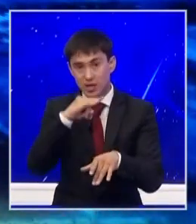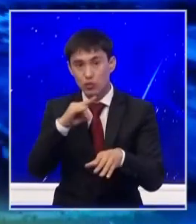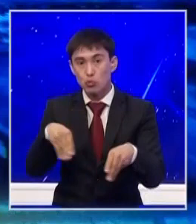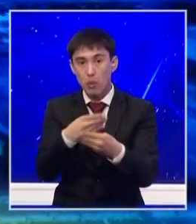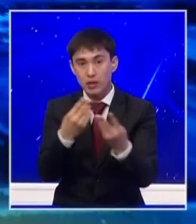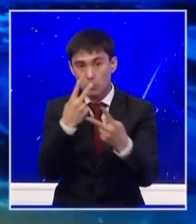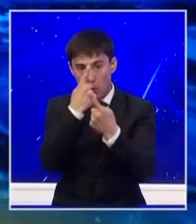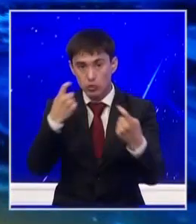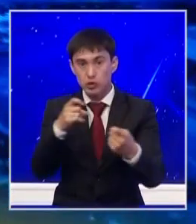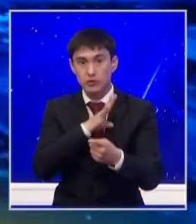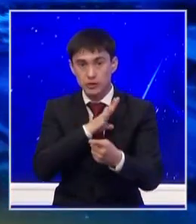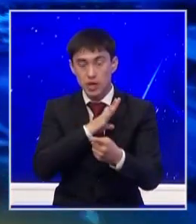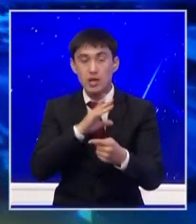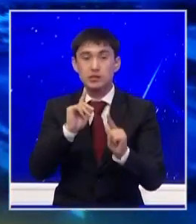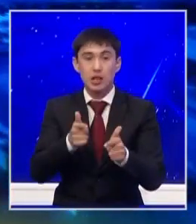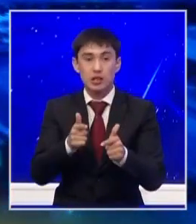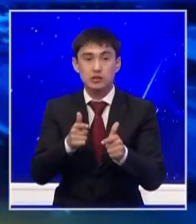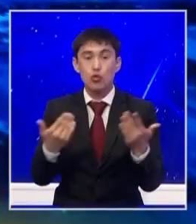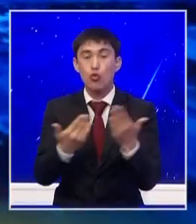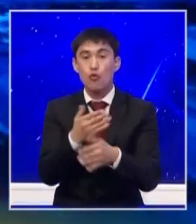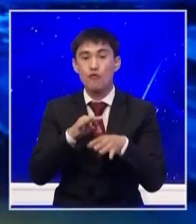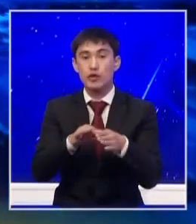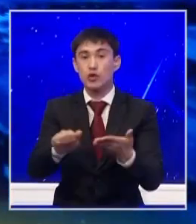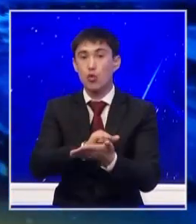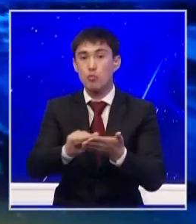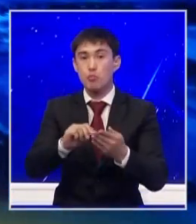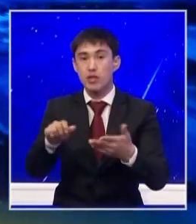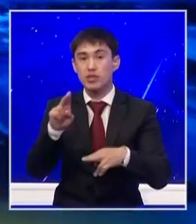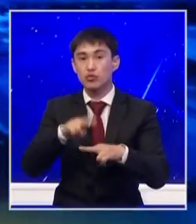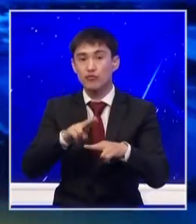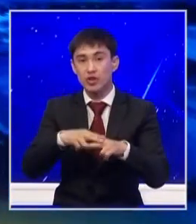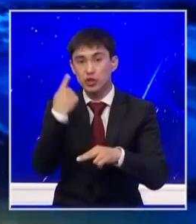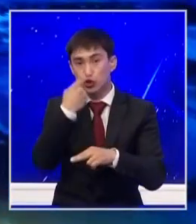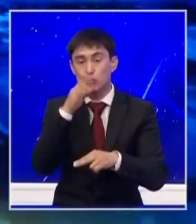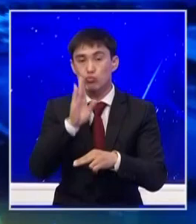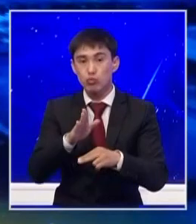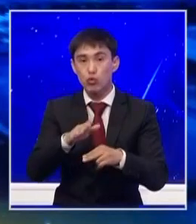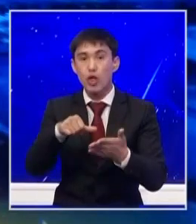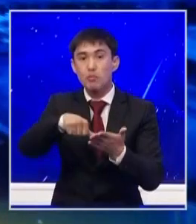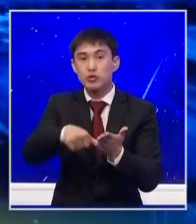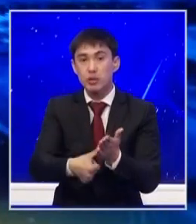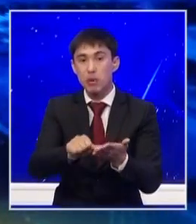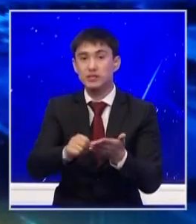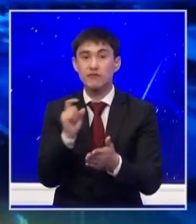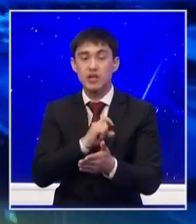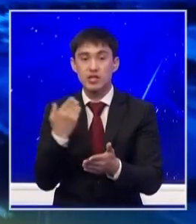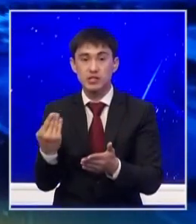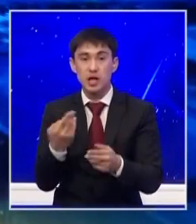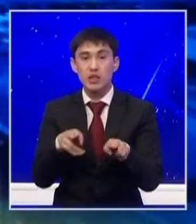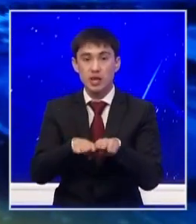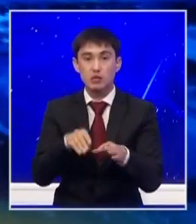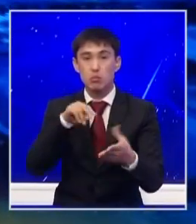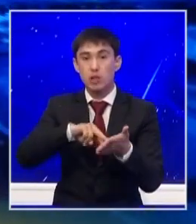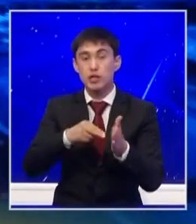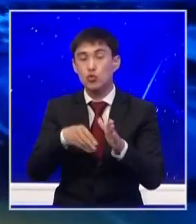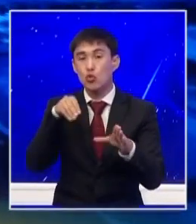представила для публичного обсуждения Согласно нововведению документы удостоверяющие личность будут содержать отпечатки пальцев владельца также